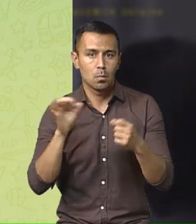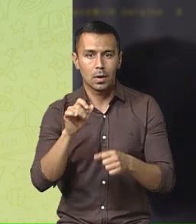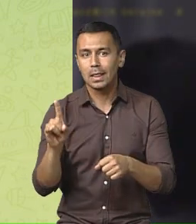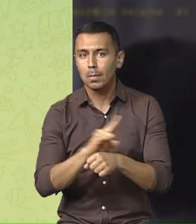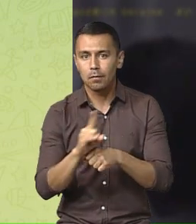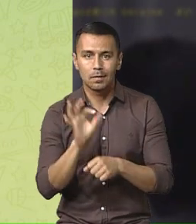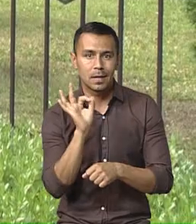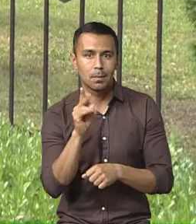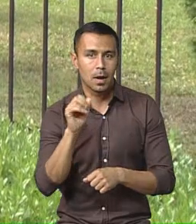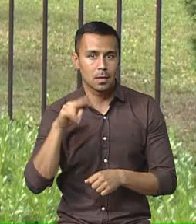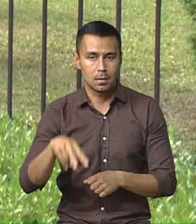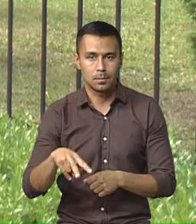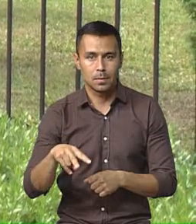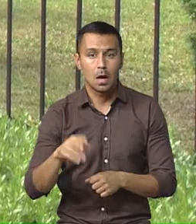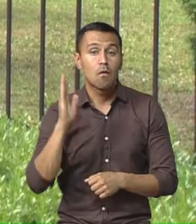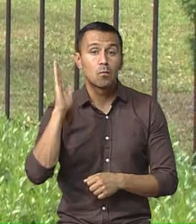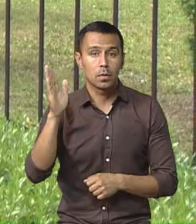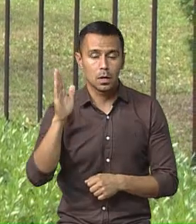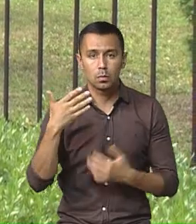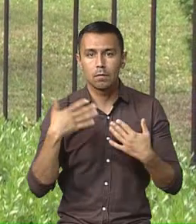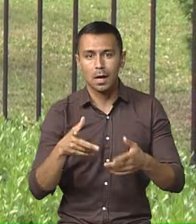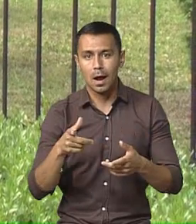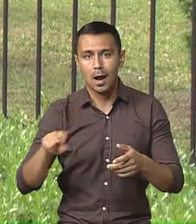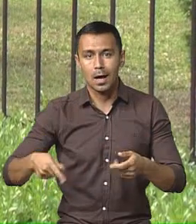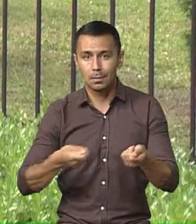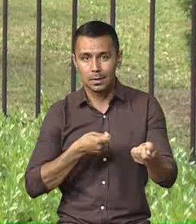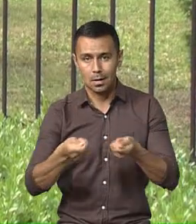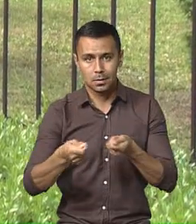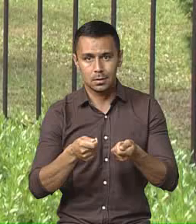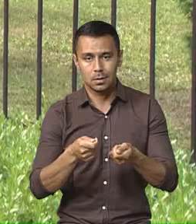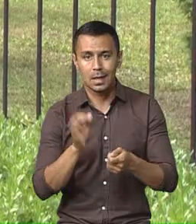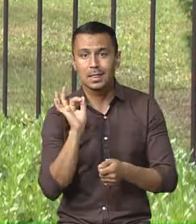неправдиві телеграм-канали. І в подальшому вже